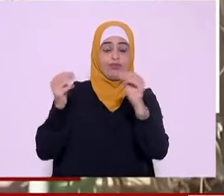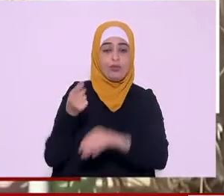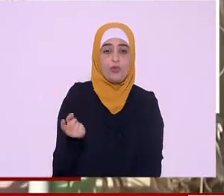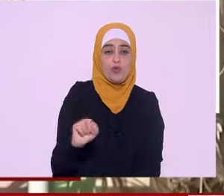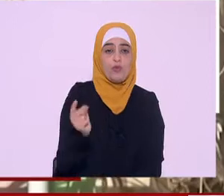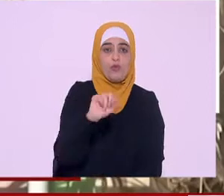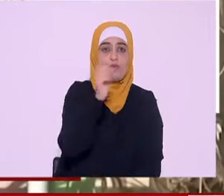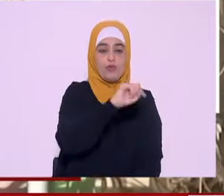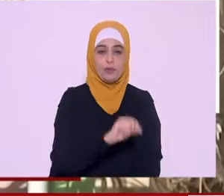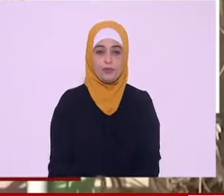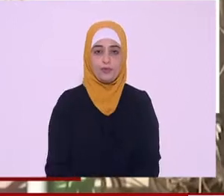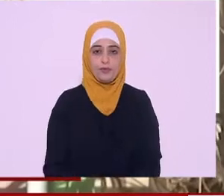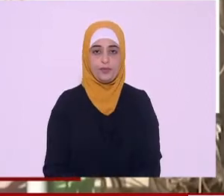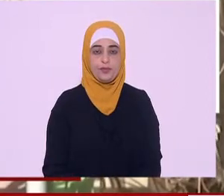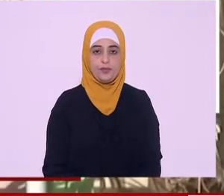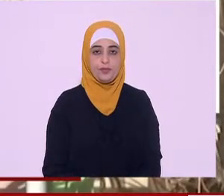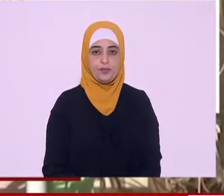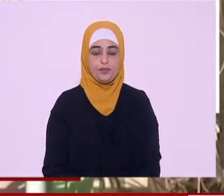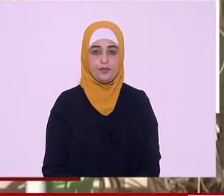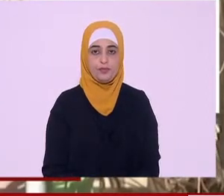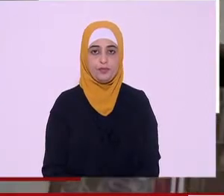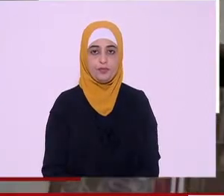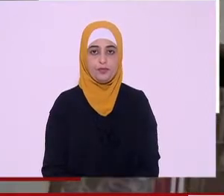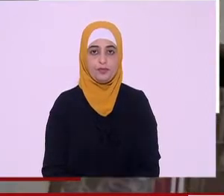التي تتفاقم يوما بعد يوم.